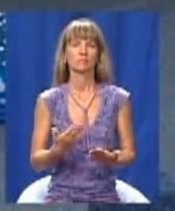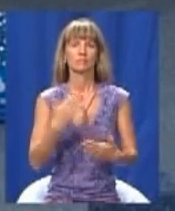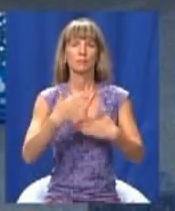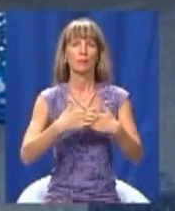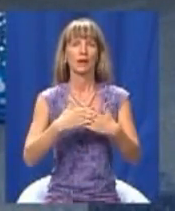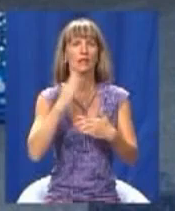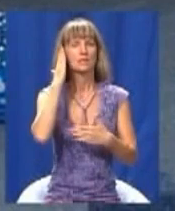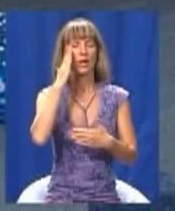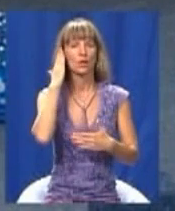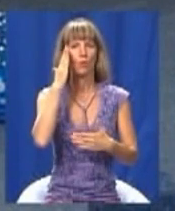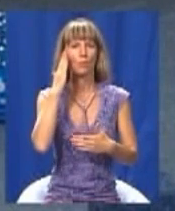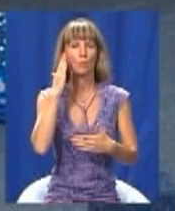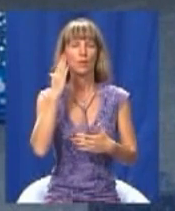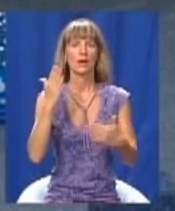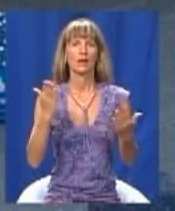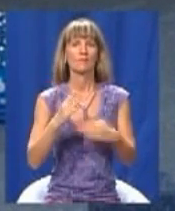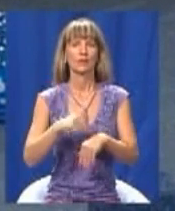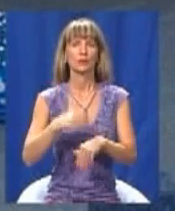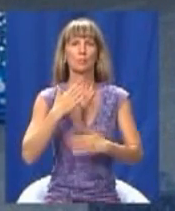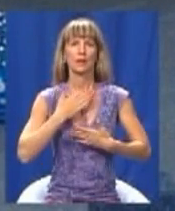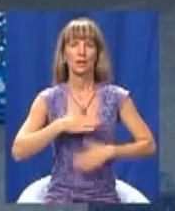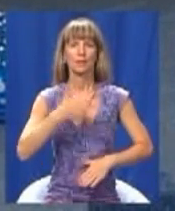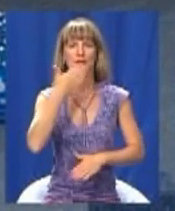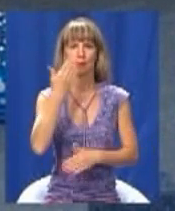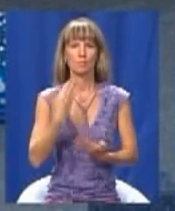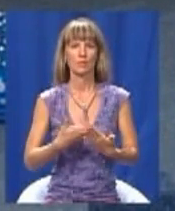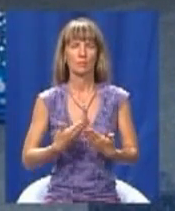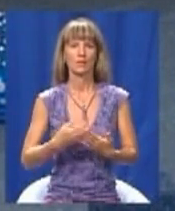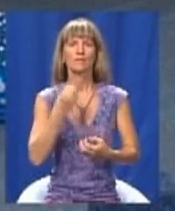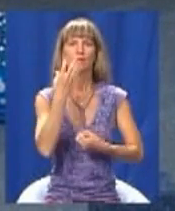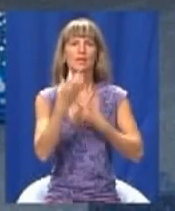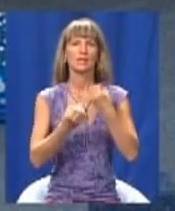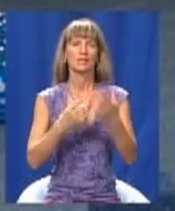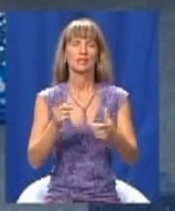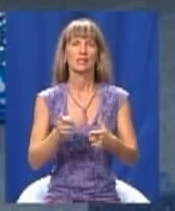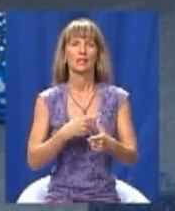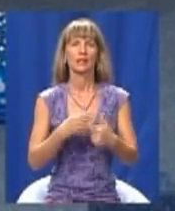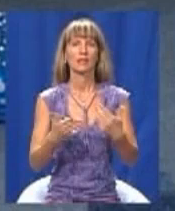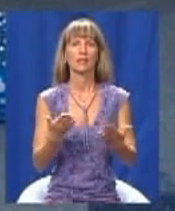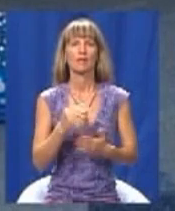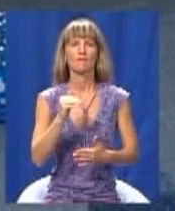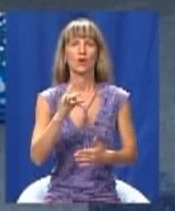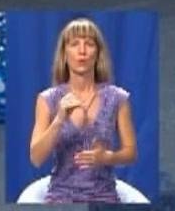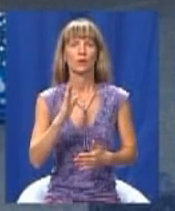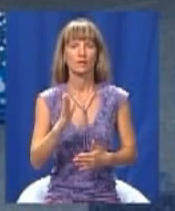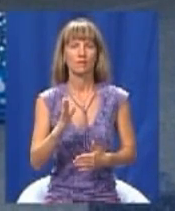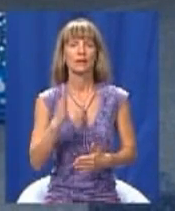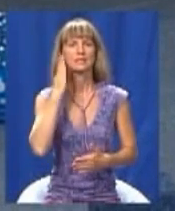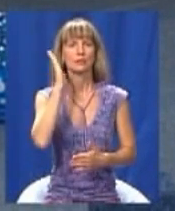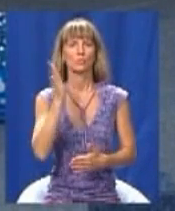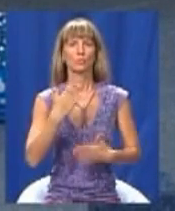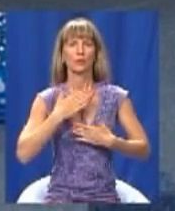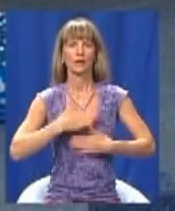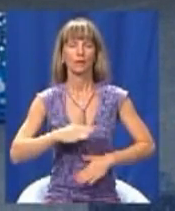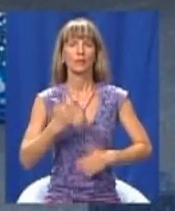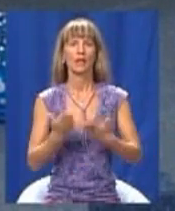перед сном якісь відчувати приємні запахи, наприклад, там, квітів або якихось фруктів, то і сни будуть дуже приємними.